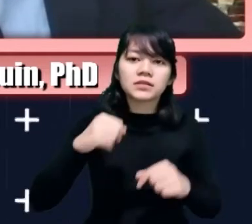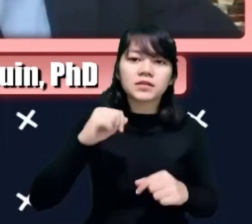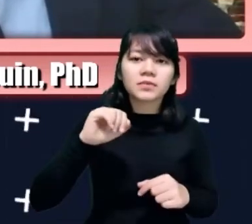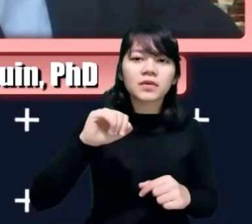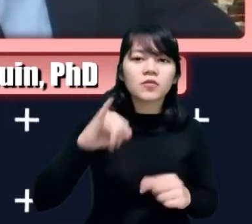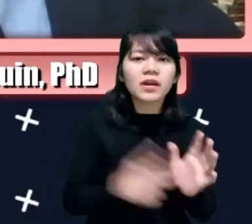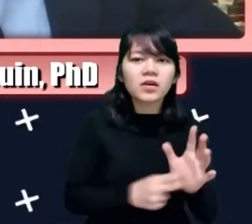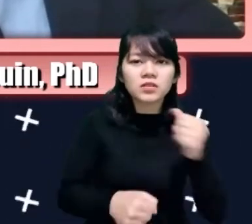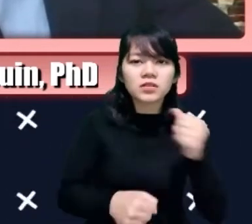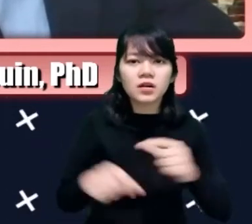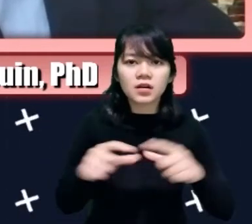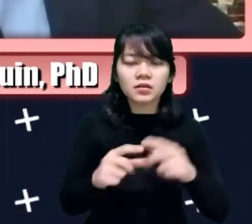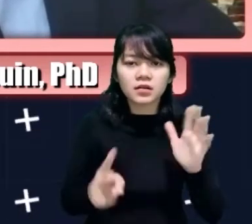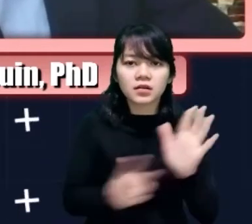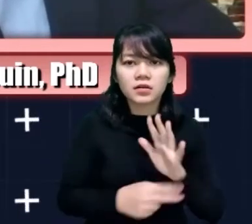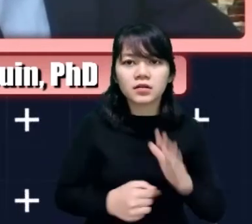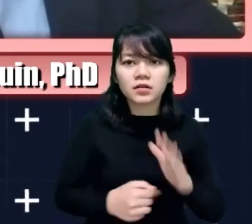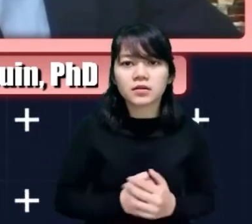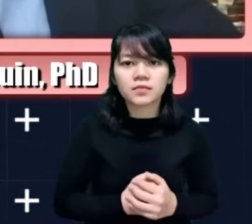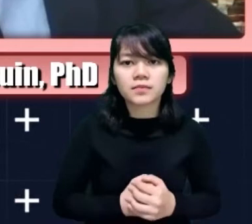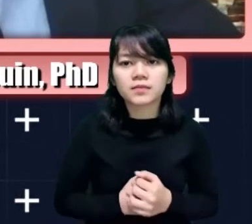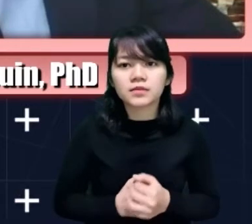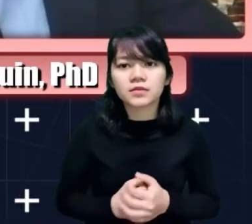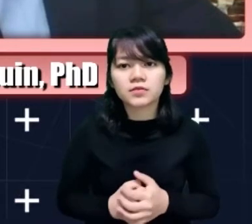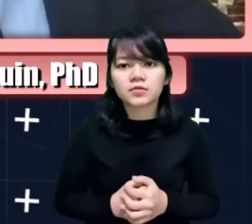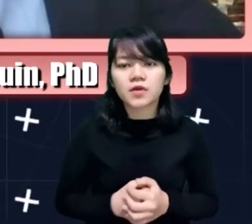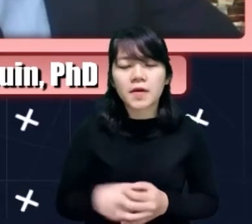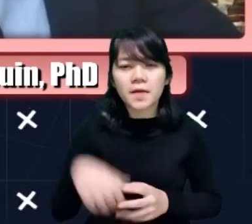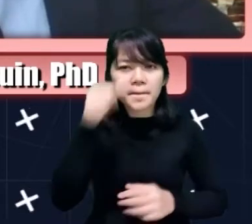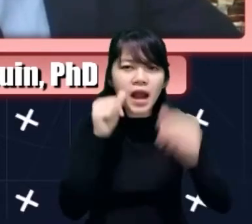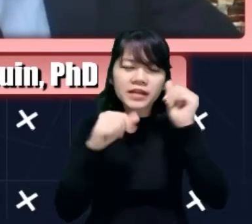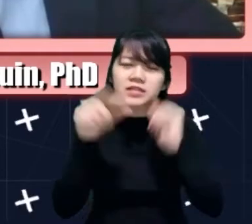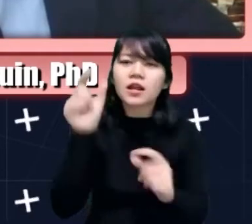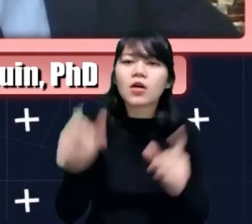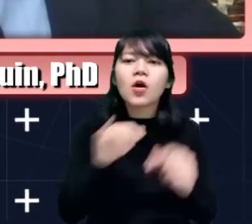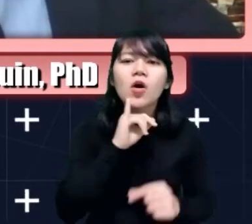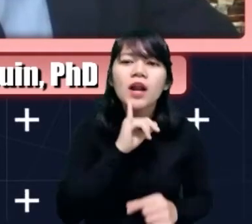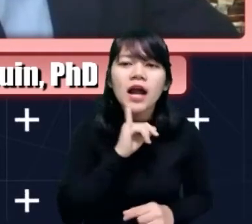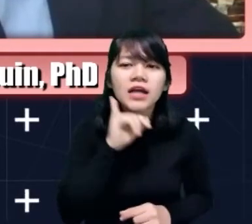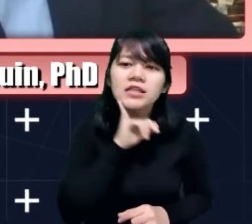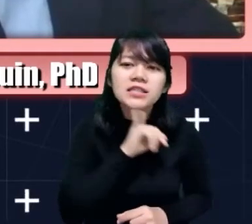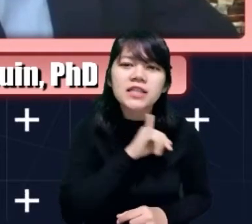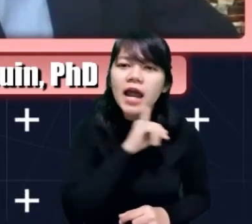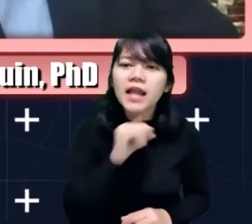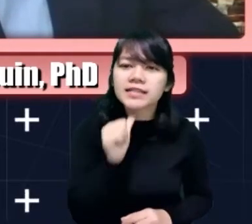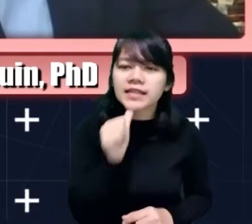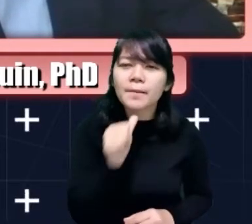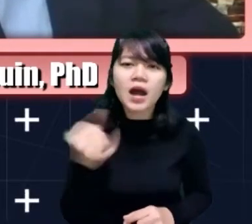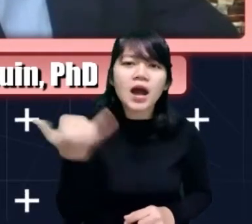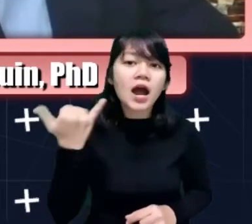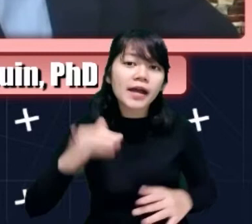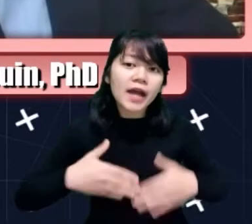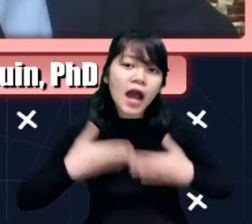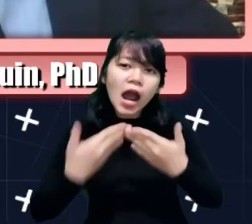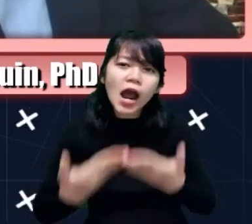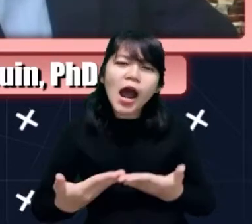rakus. Dan orang Israel pun menangislah pula serta berkata, siapakah yang akan memberikan kita makan daging? Luar biasa. Sangat